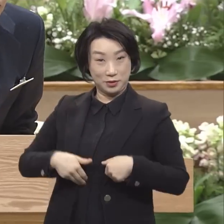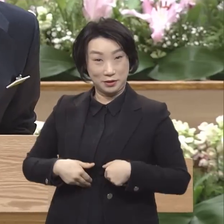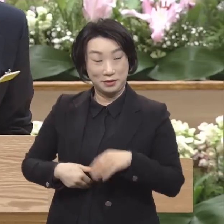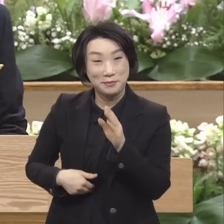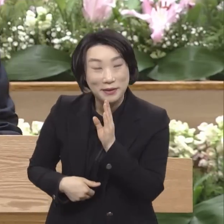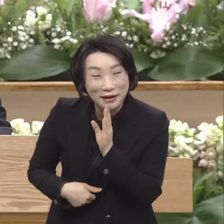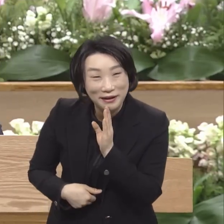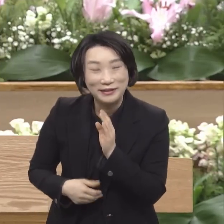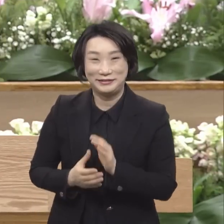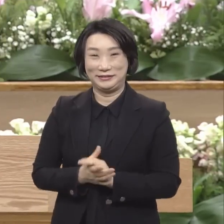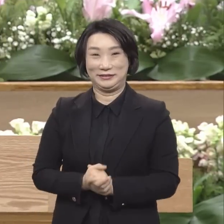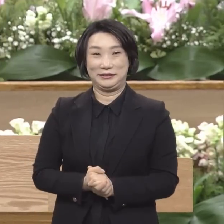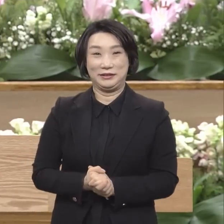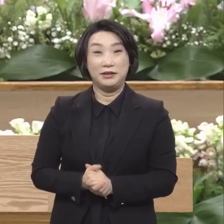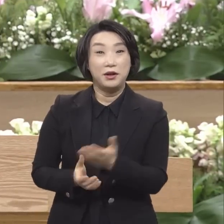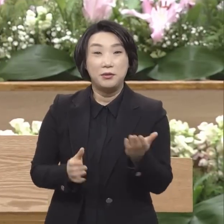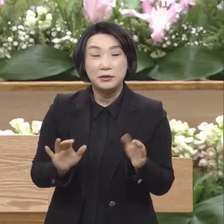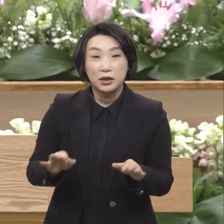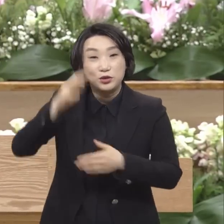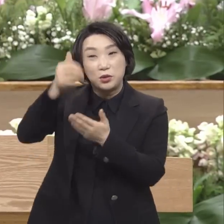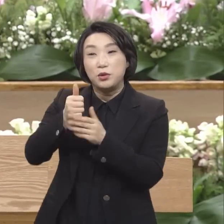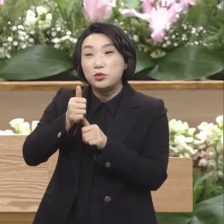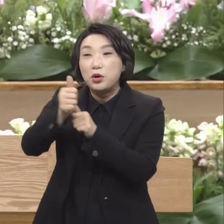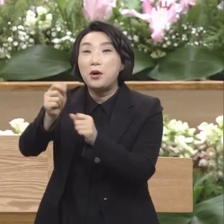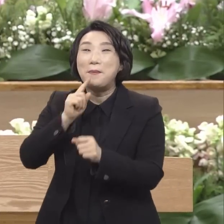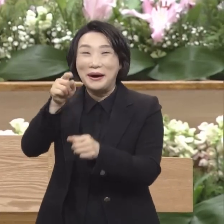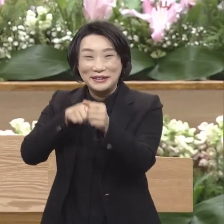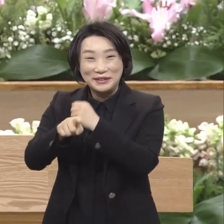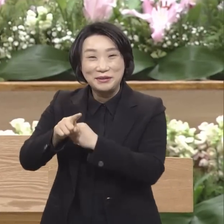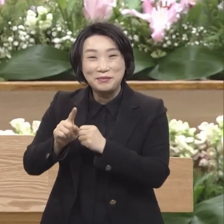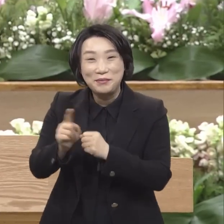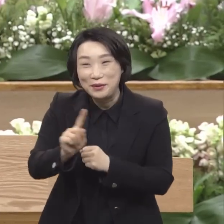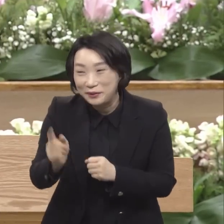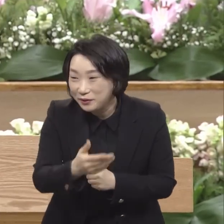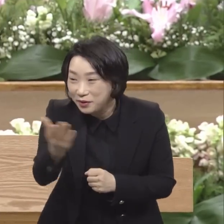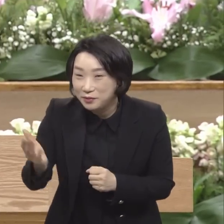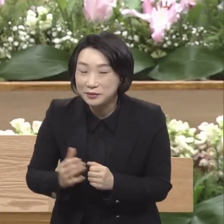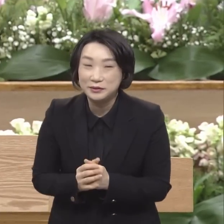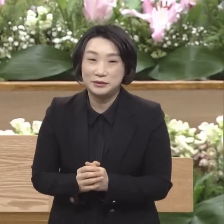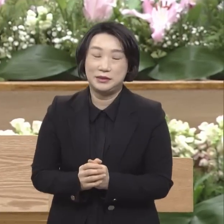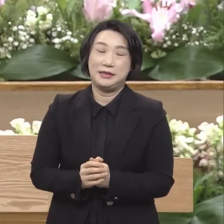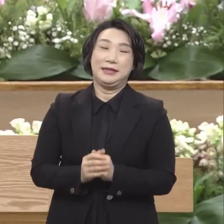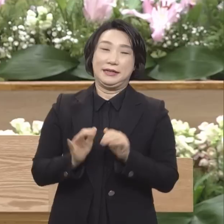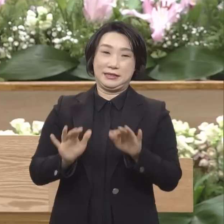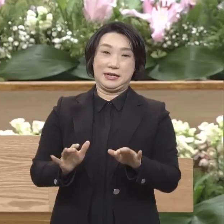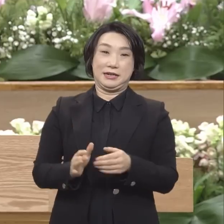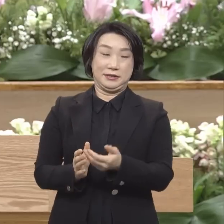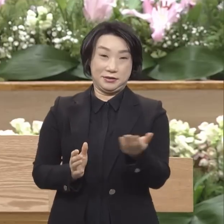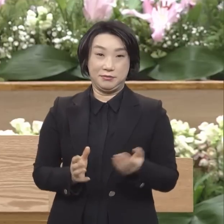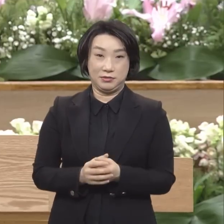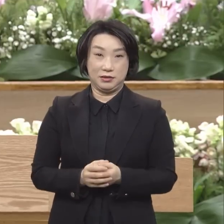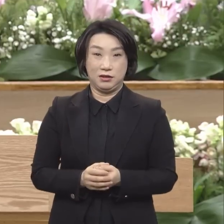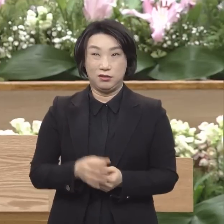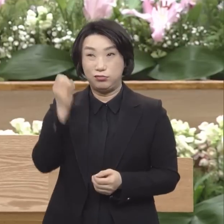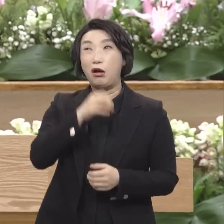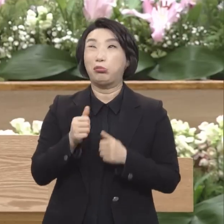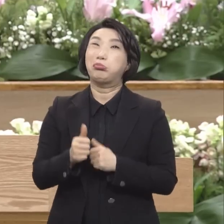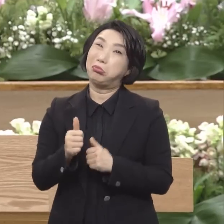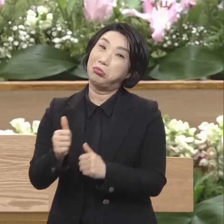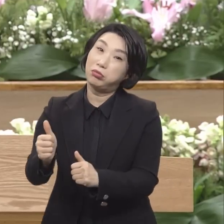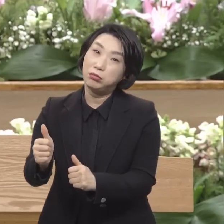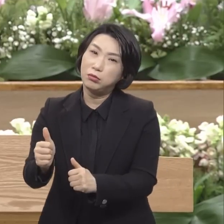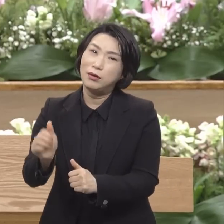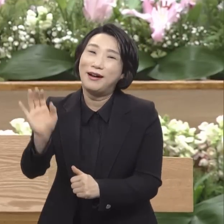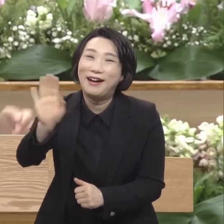한다. 그럼 성령을 쫓는다는 말이 무슨 말이냐? 그냥 뒤따라간다는